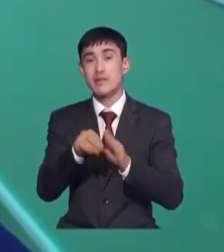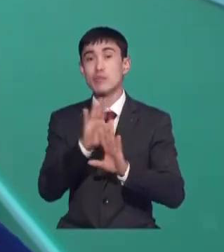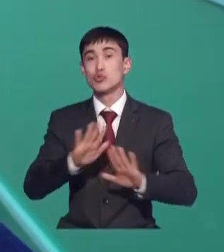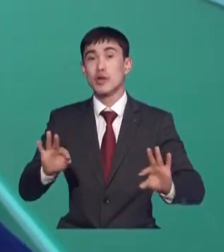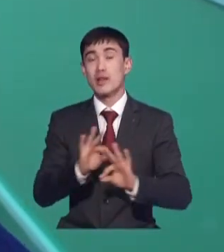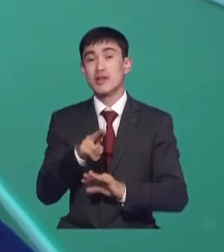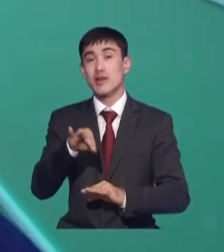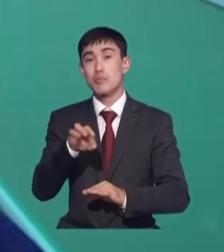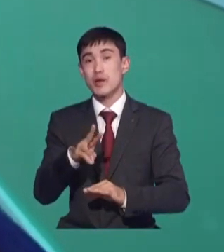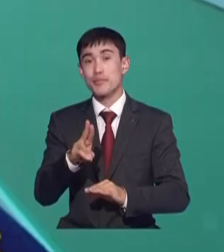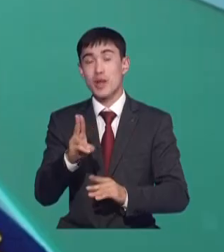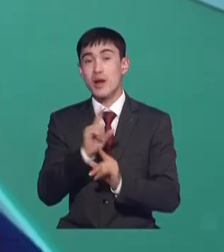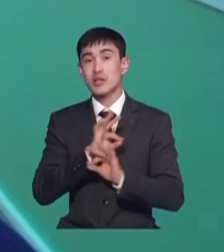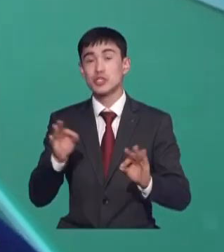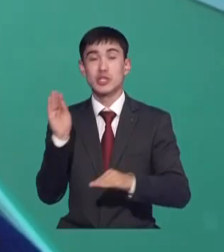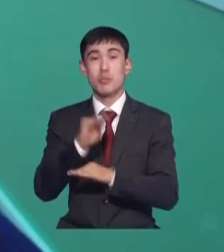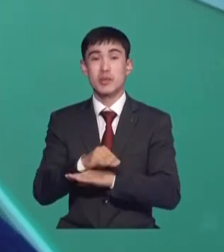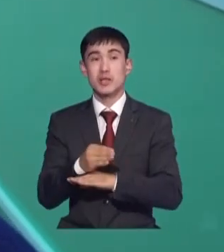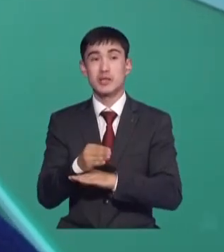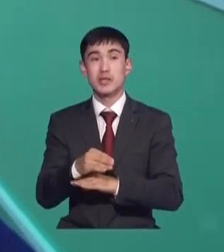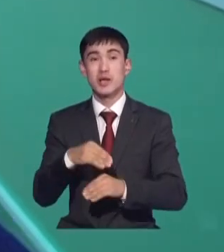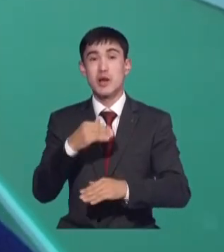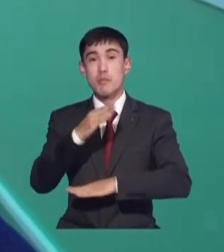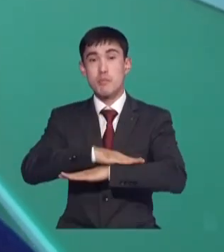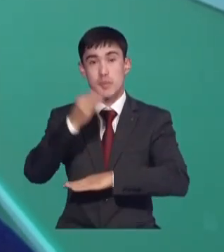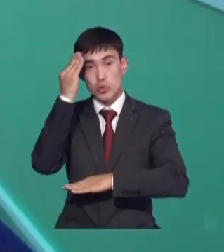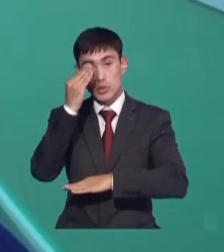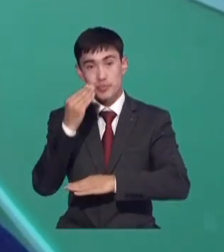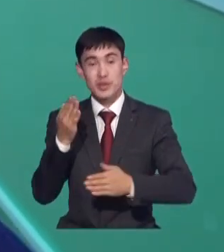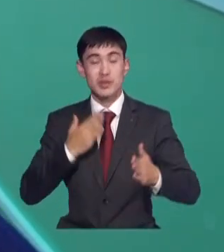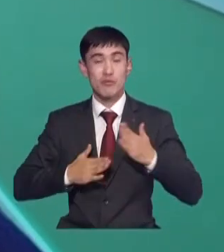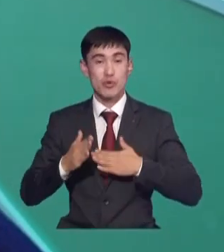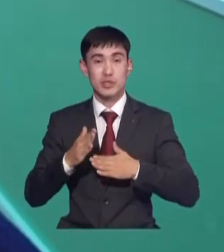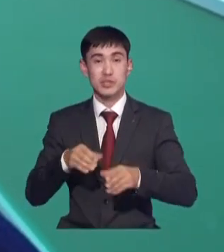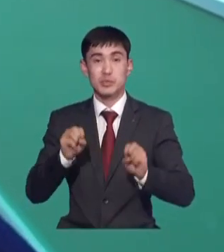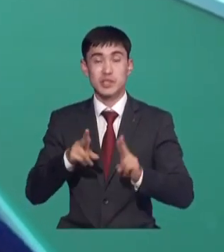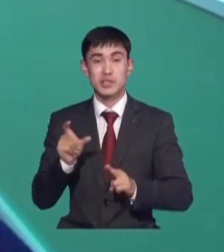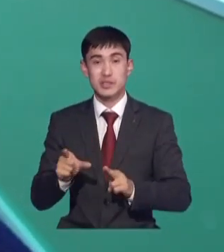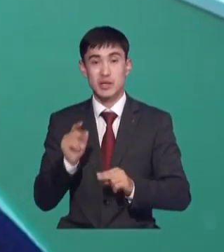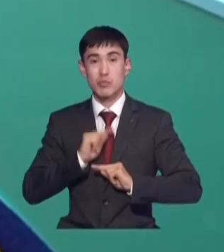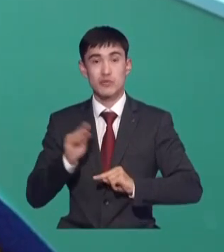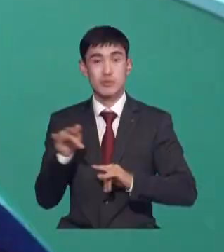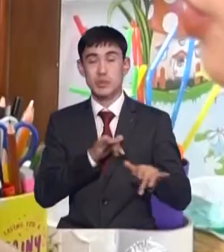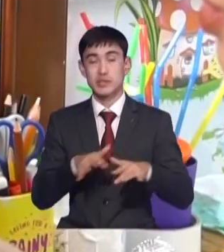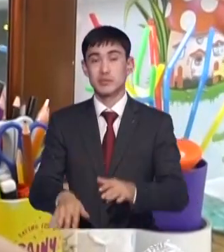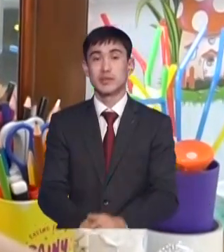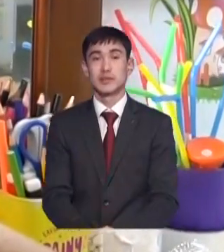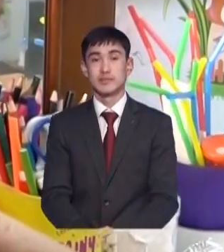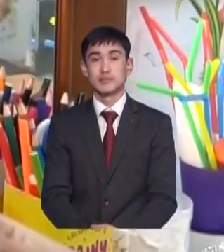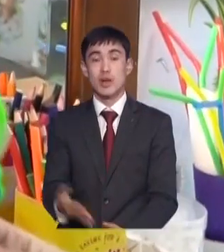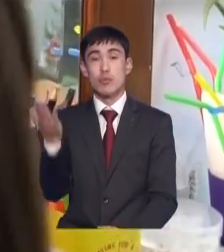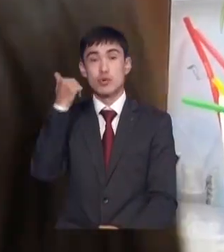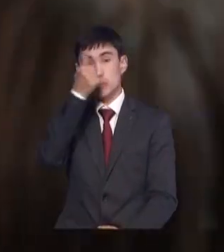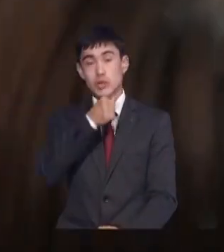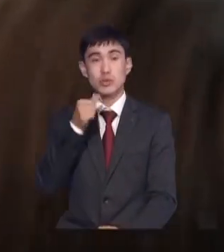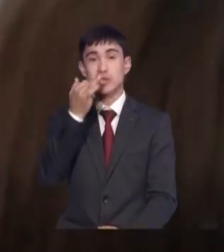музыкальная терапия, которая стала отличным дополнением к основным методикам. Мы очень довольны подходом специалистов и всем процессом. В прошлом году в